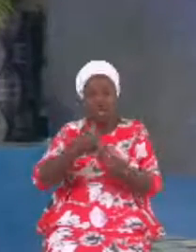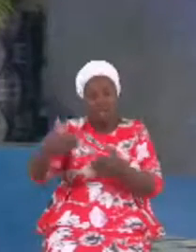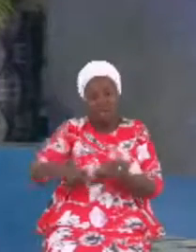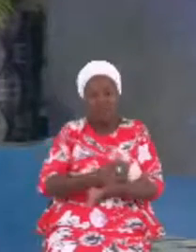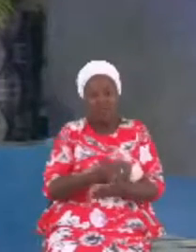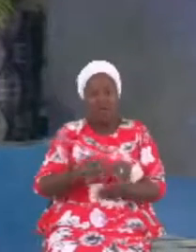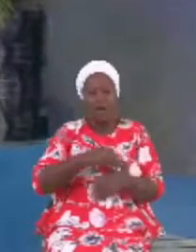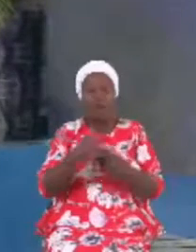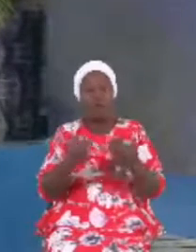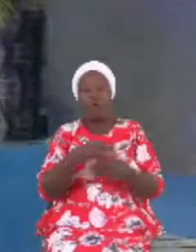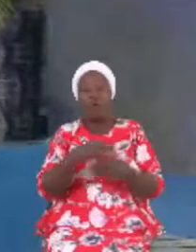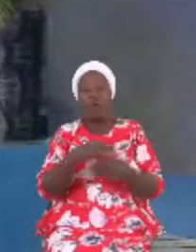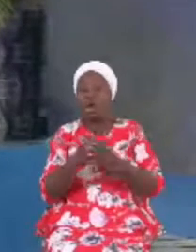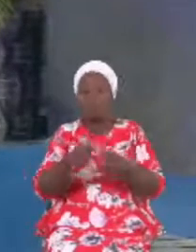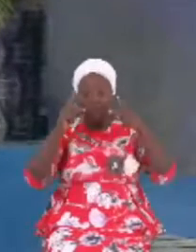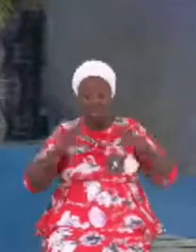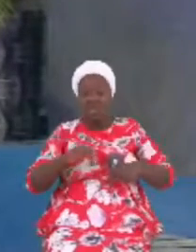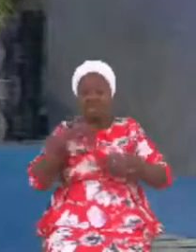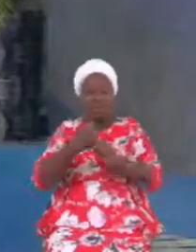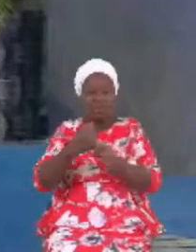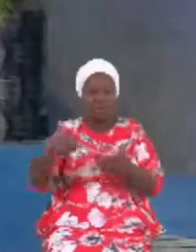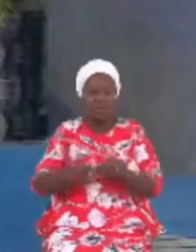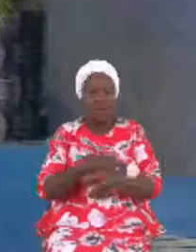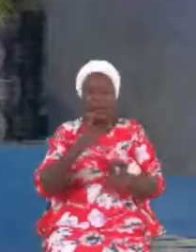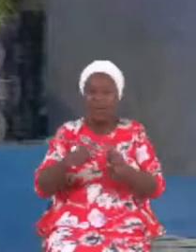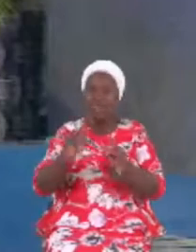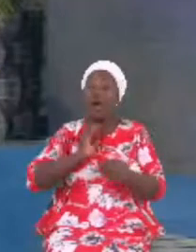Nos personnalités sont nouvelles.